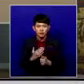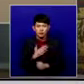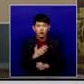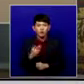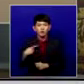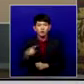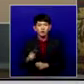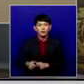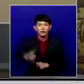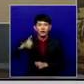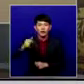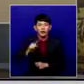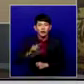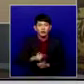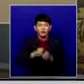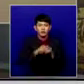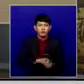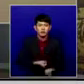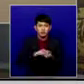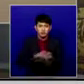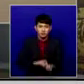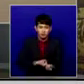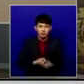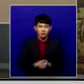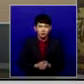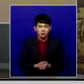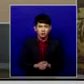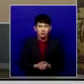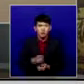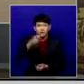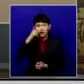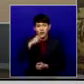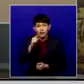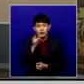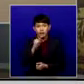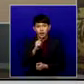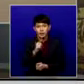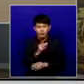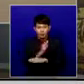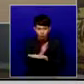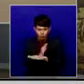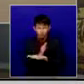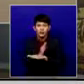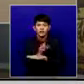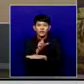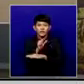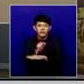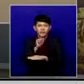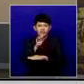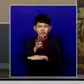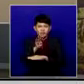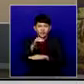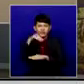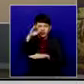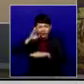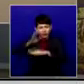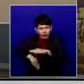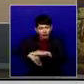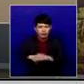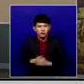ษตรประเทศไทยอยู่ในเส้นศูนย์สูตรที่เขาเรียกว่าอีควอเตอร์24องศาเหนือ24องศาใต้ประเทศ